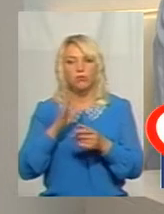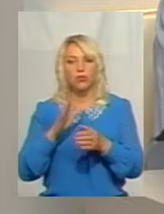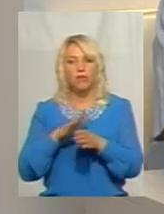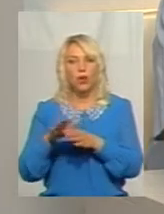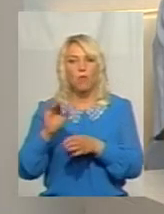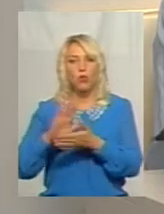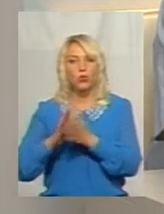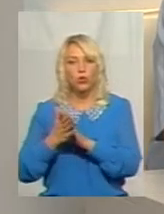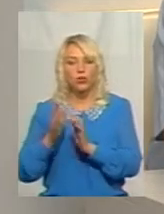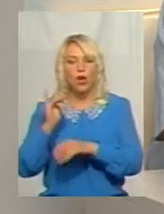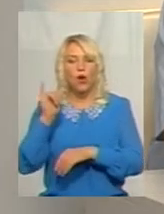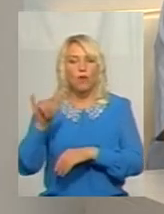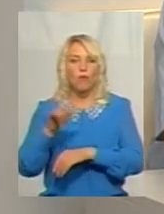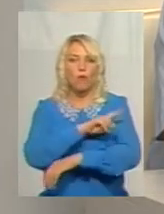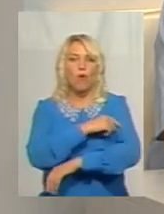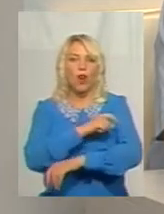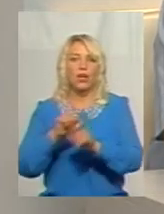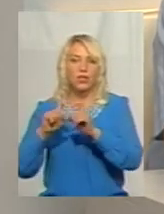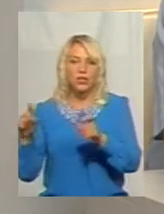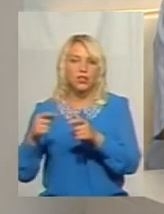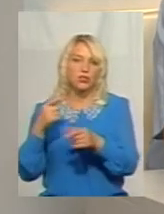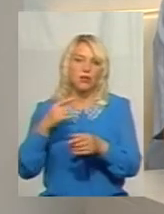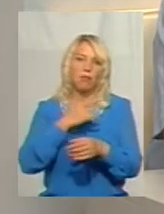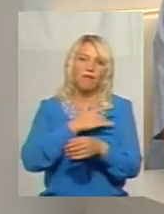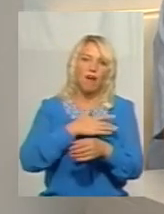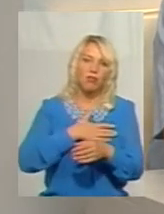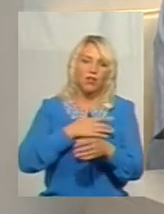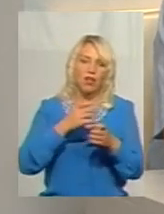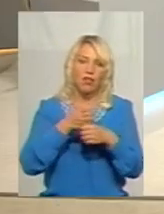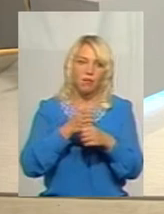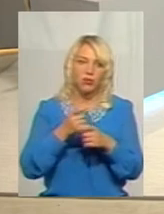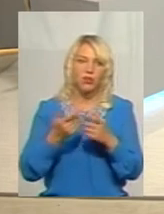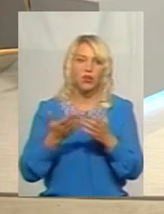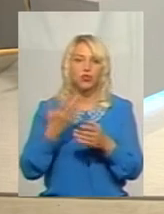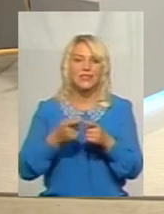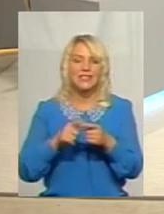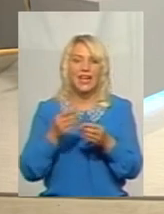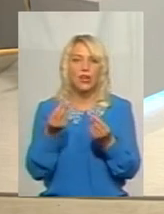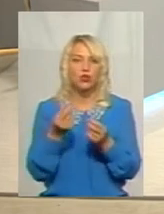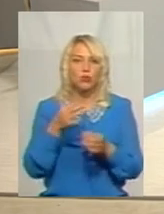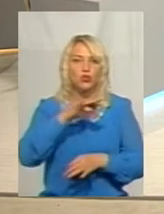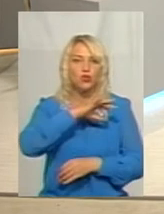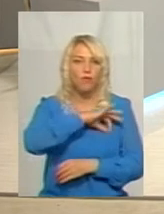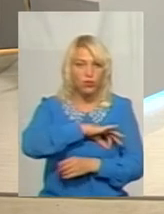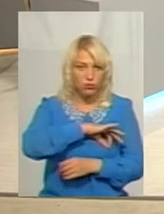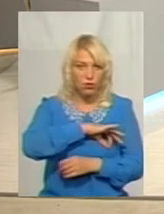з поліклінікою, в поліклініці, там, в приватній лабораторії, якщо це буде економічно вигодно. Це вже будуть